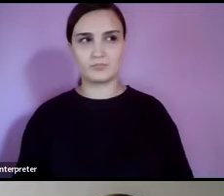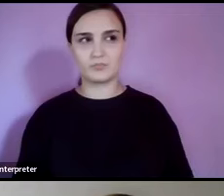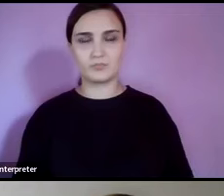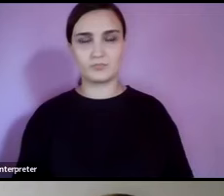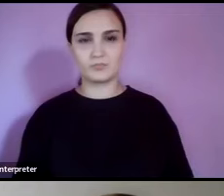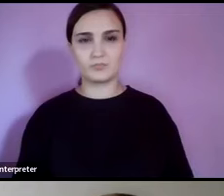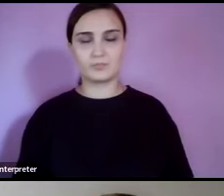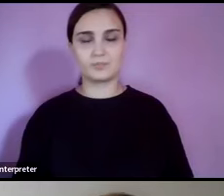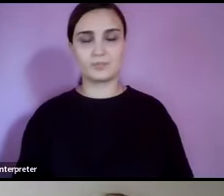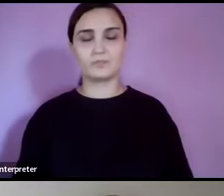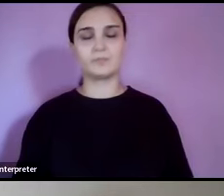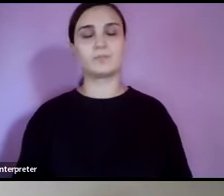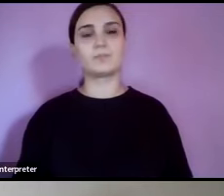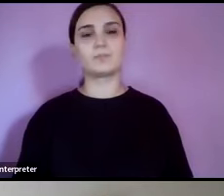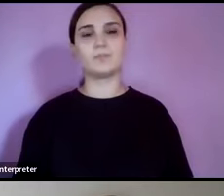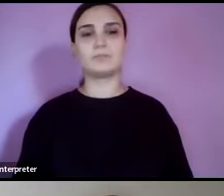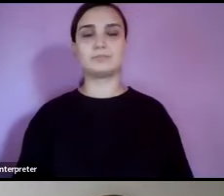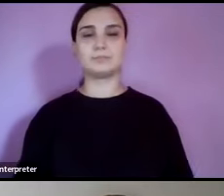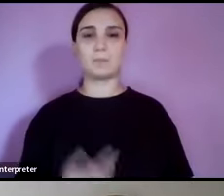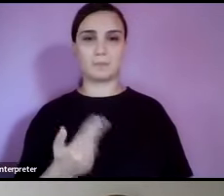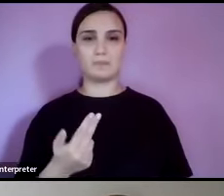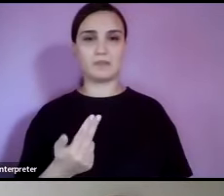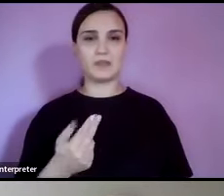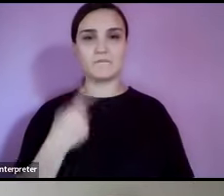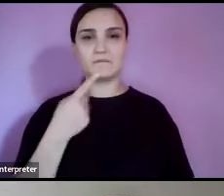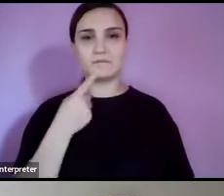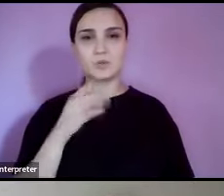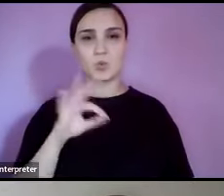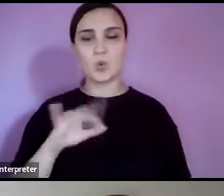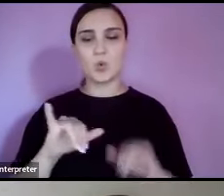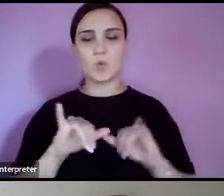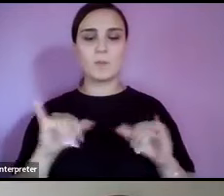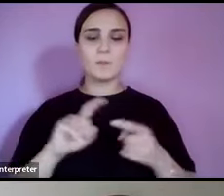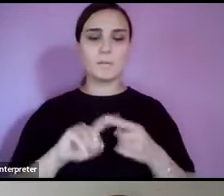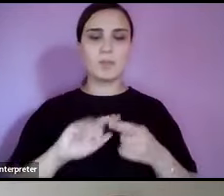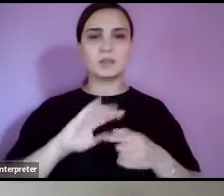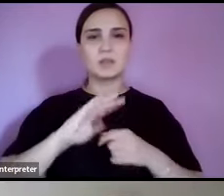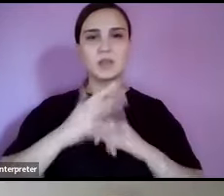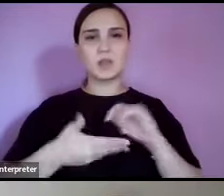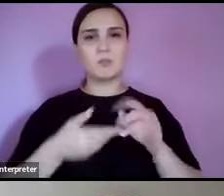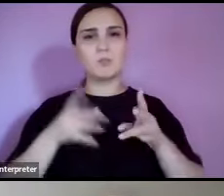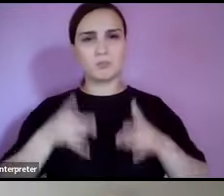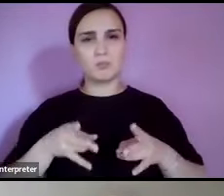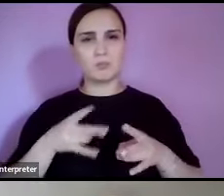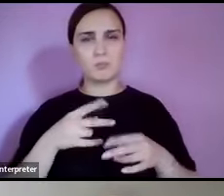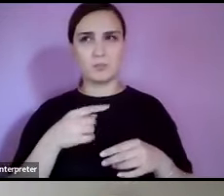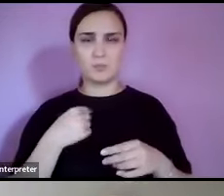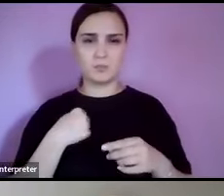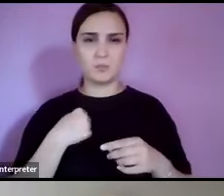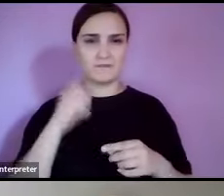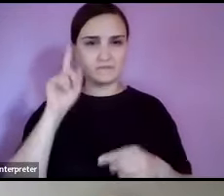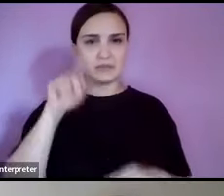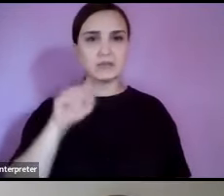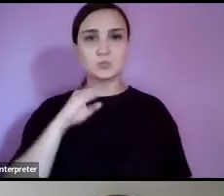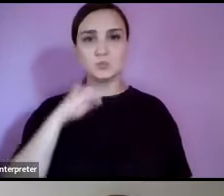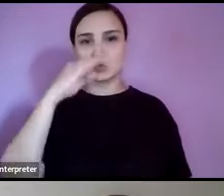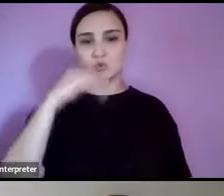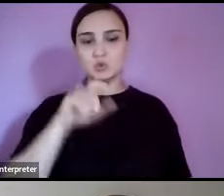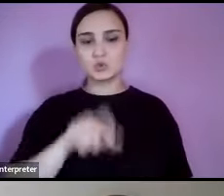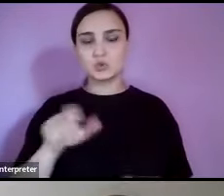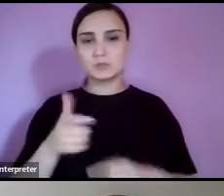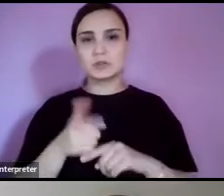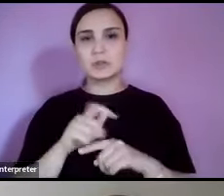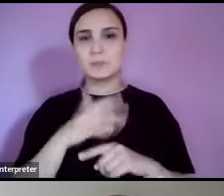different situations. Yeah, ახსენეთ ეს პანდემია, COVID-ი და მე ჯერ მეპარებავ, რომ ნუ მშობლების უმრავლესობას ალბათ ძალიან